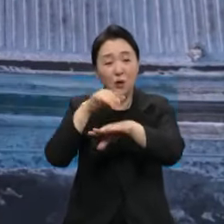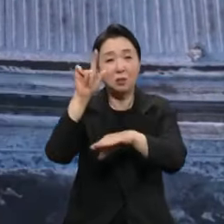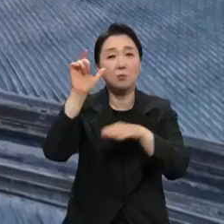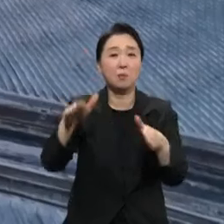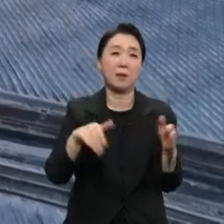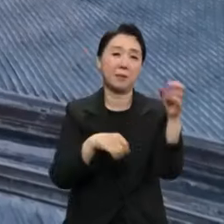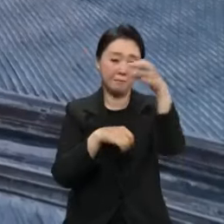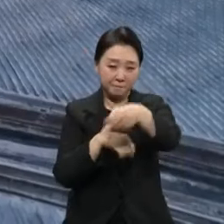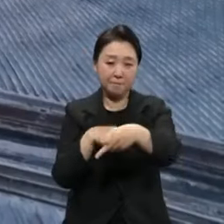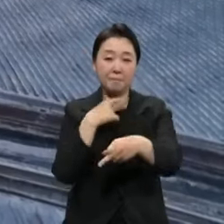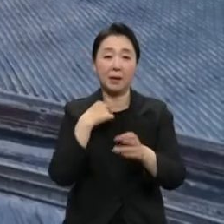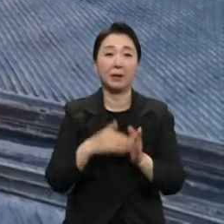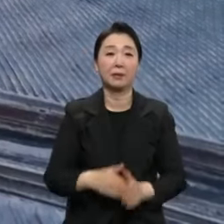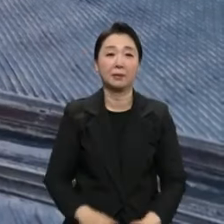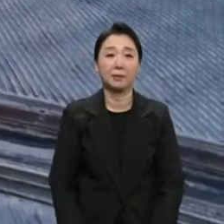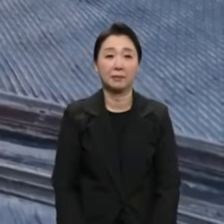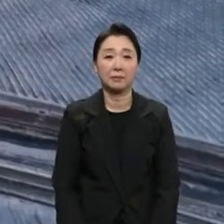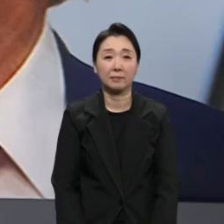만에 이루어졌습니다.